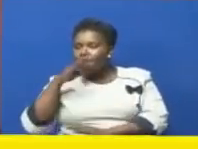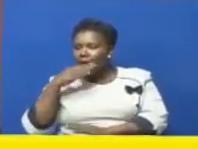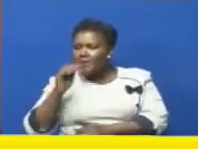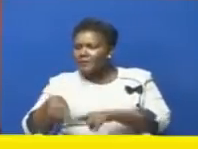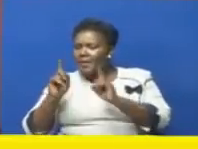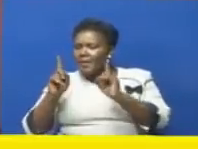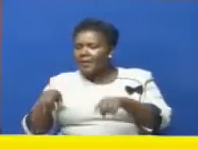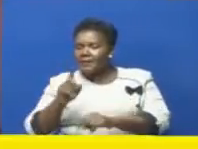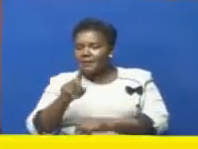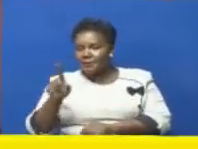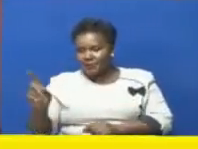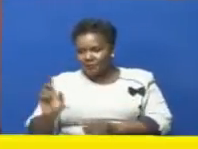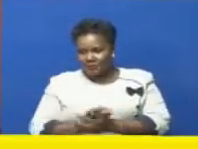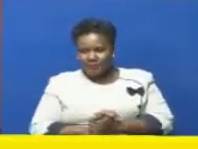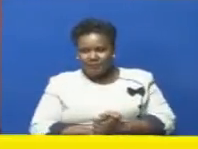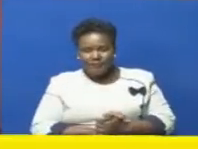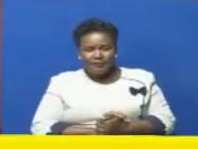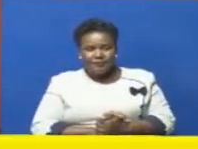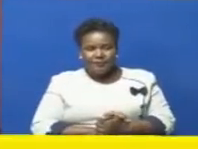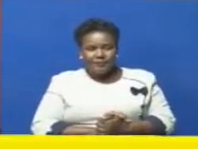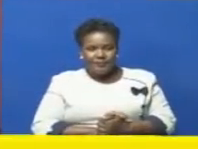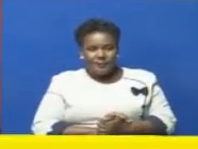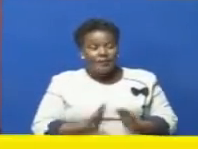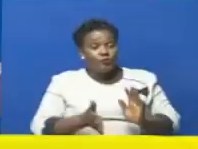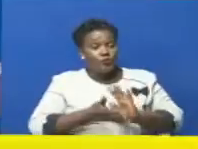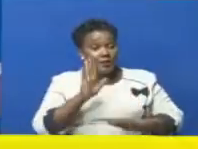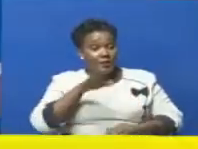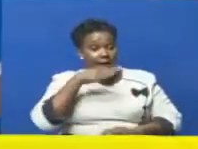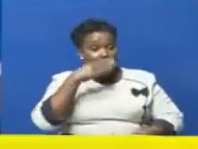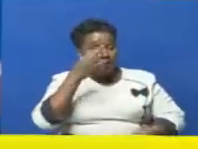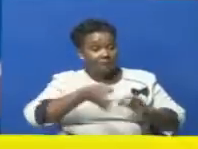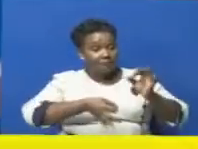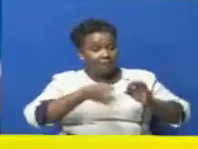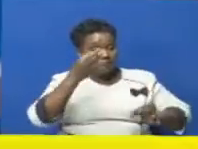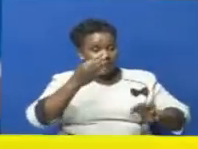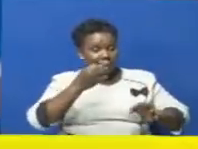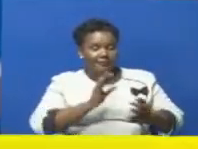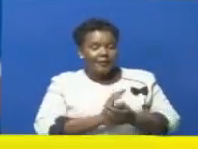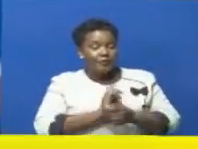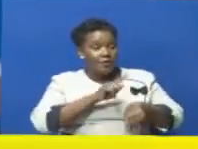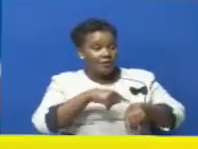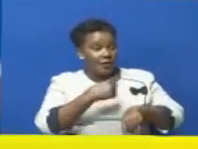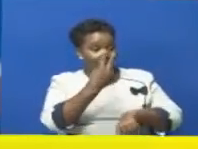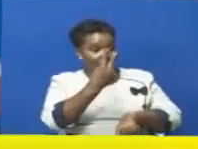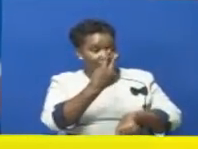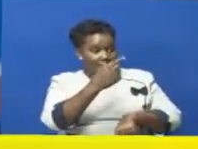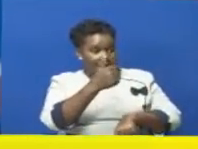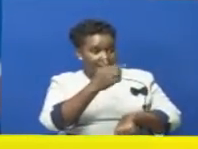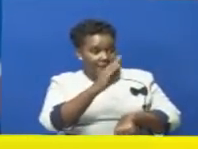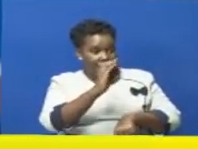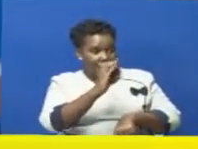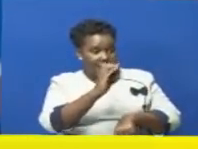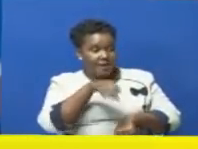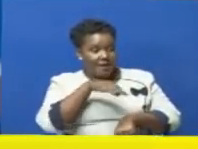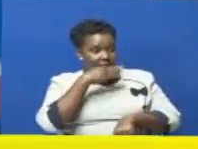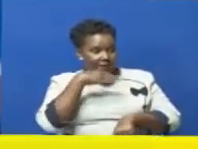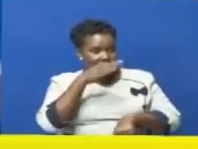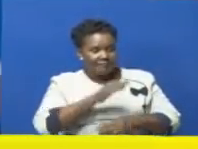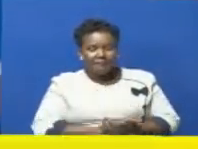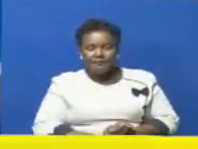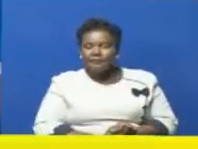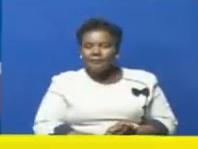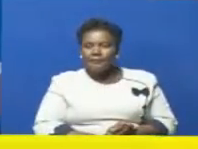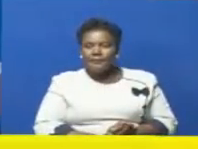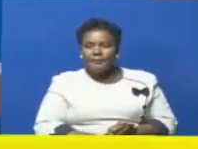nako huko tumekuandalia. Moja kwa moja sasa tuingie katika saa yetu ya pili ya TBC Aridhio.